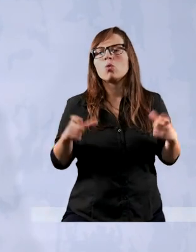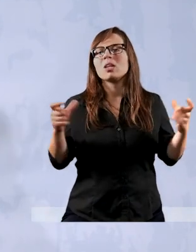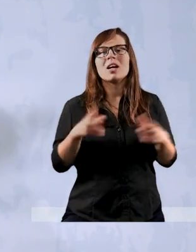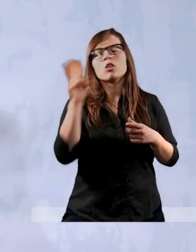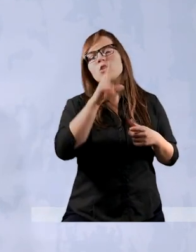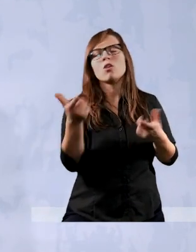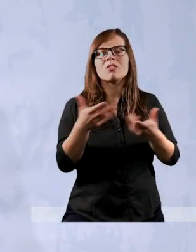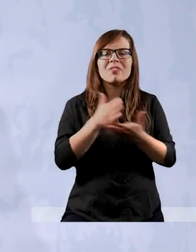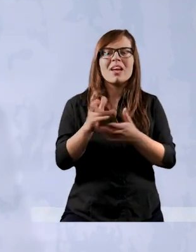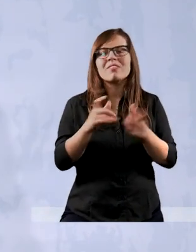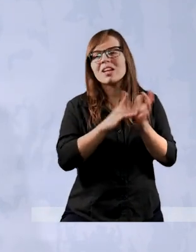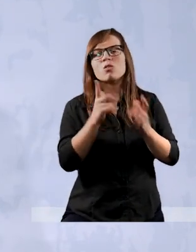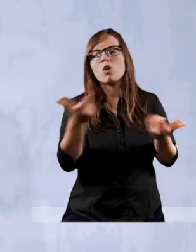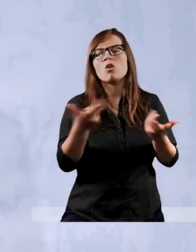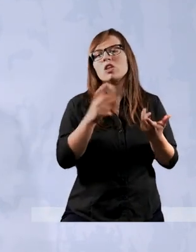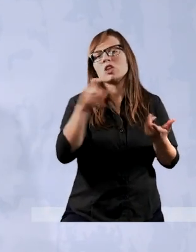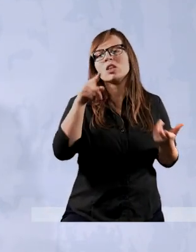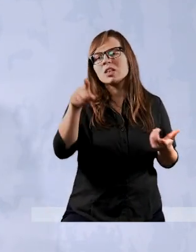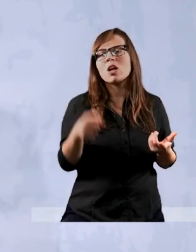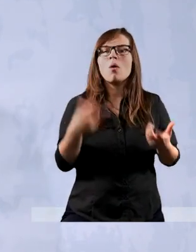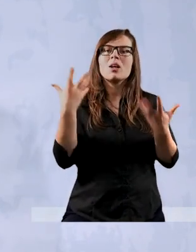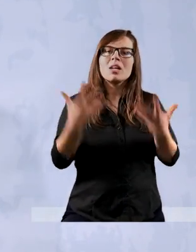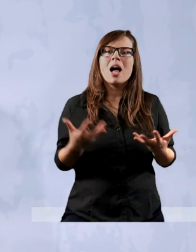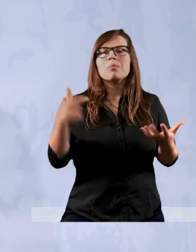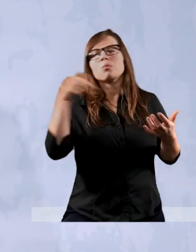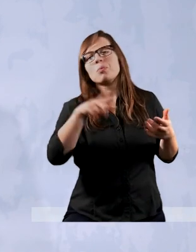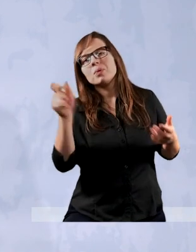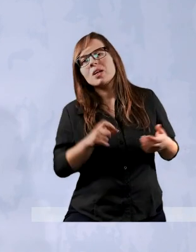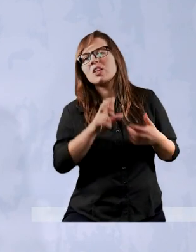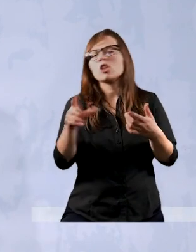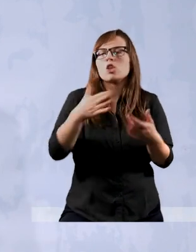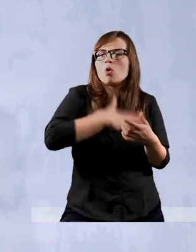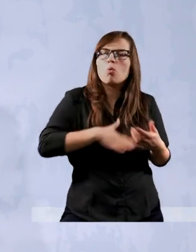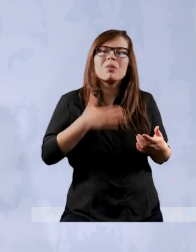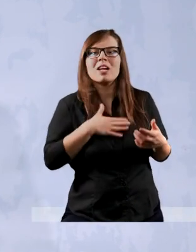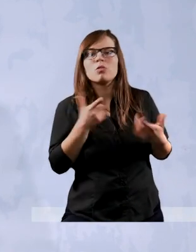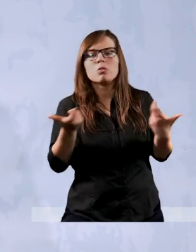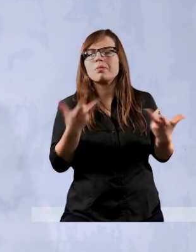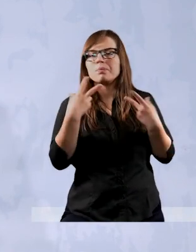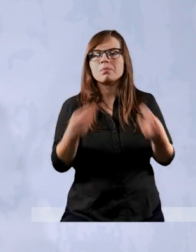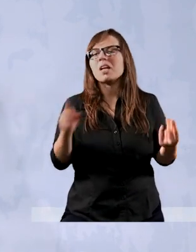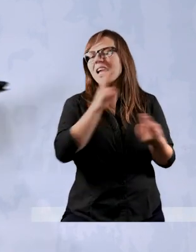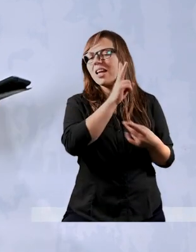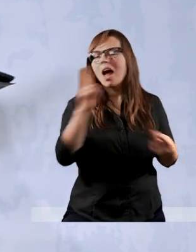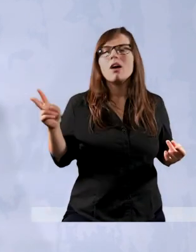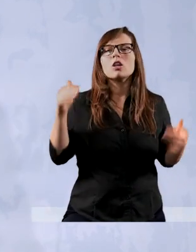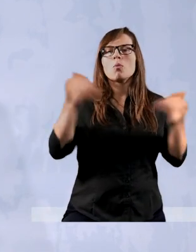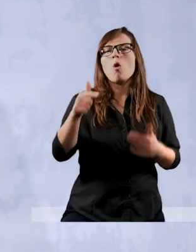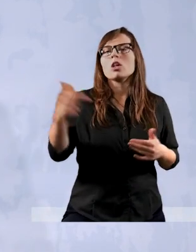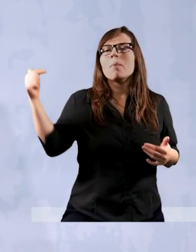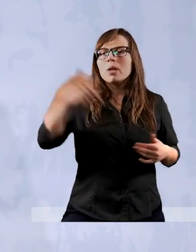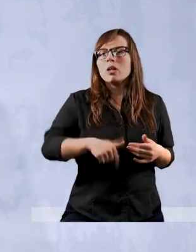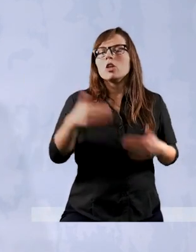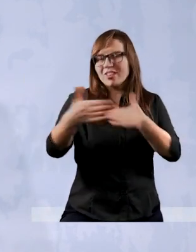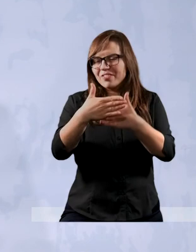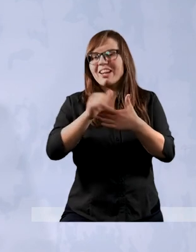pyta się, w co ty wierzysz, a czy ty przede się tylko najeść, czy ty mnie lubisz. Nie, każdy może przyjść,